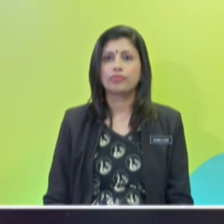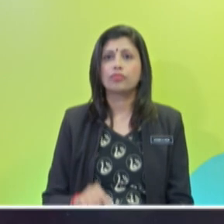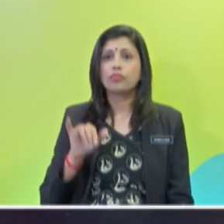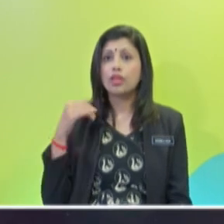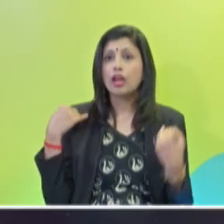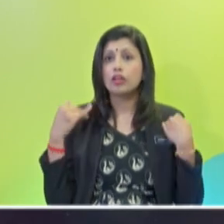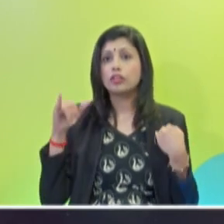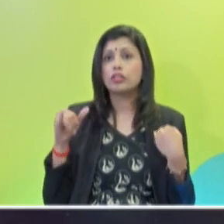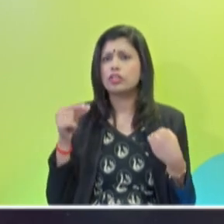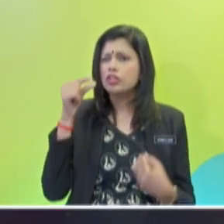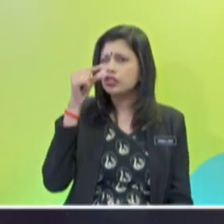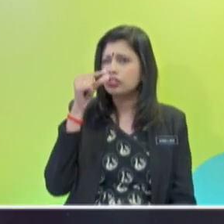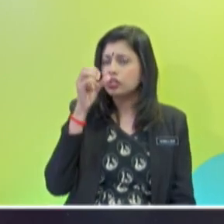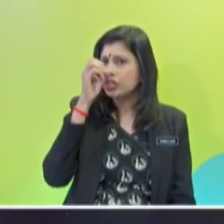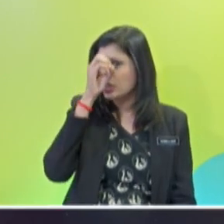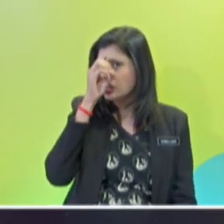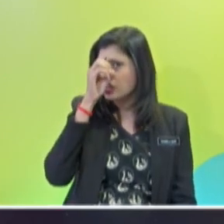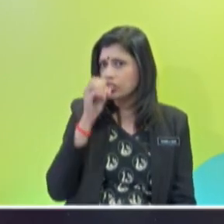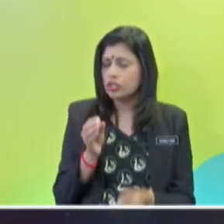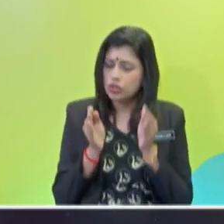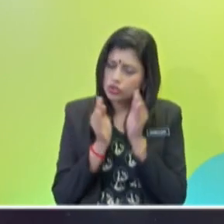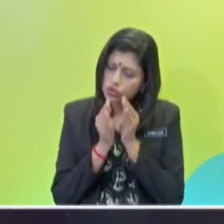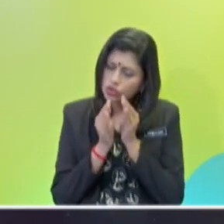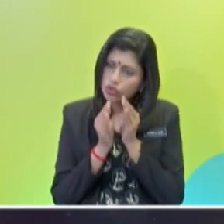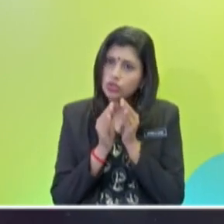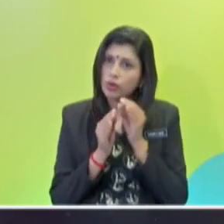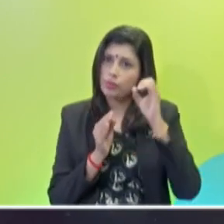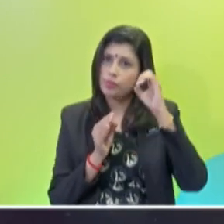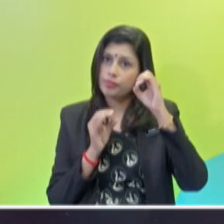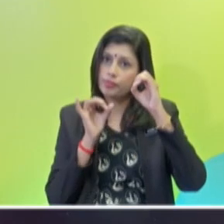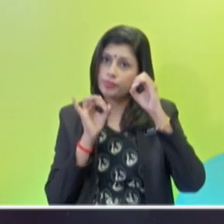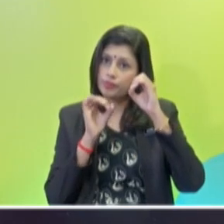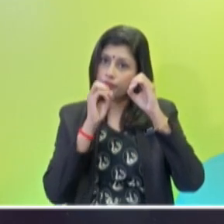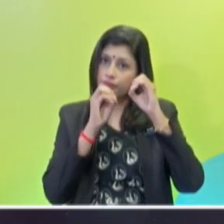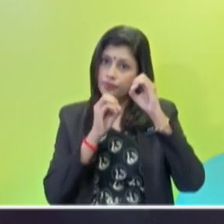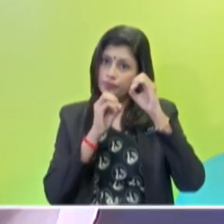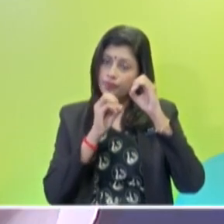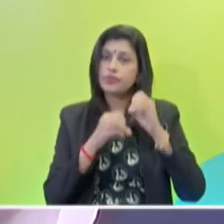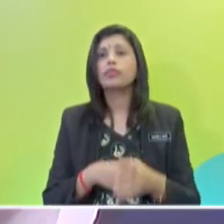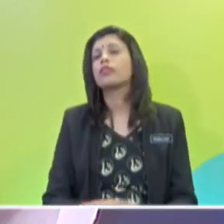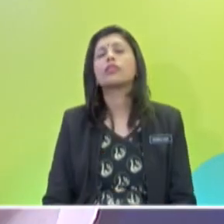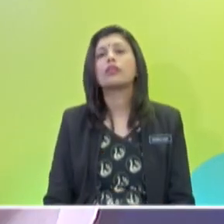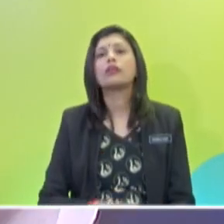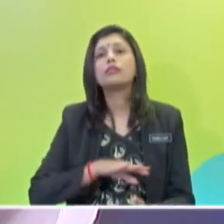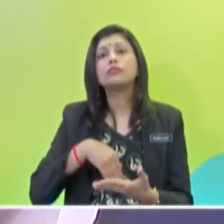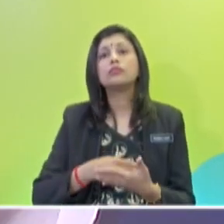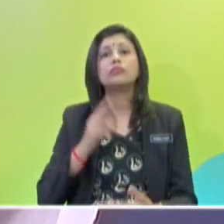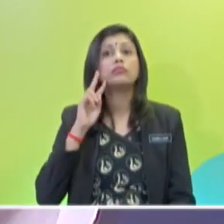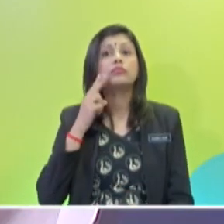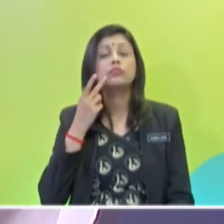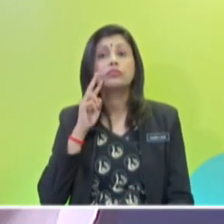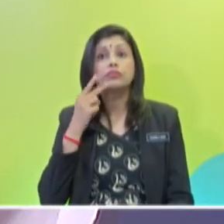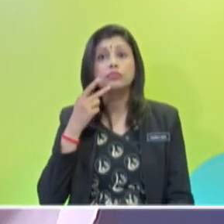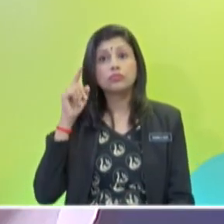cikgu kan. Orang kata baby cherry tomato kan. Dia baik untuk kesihatan kita juga Amal. Jadi kita dah belajar